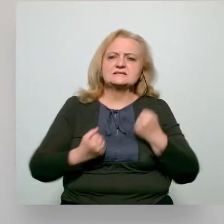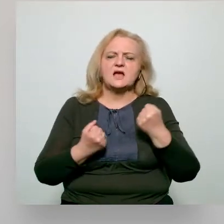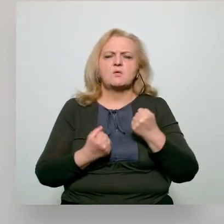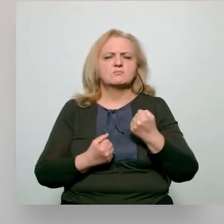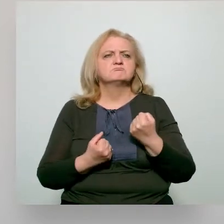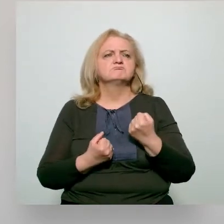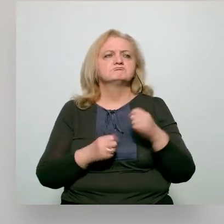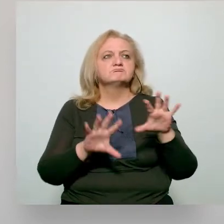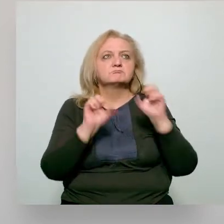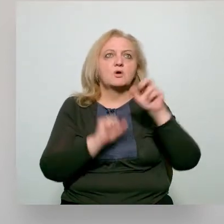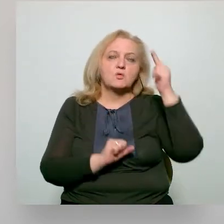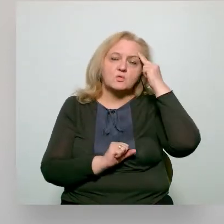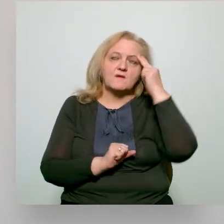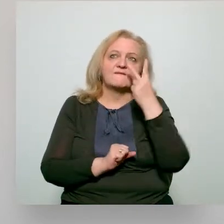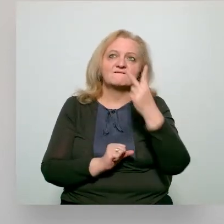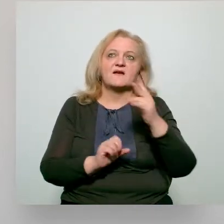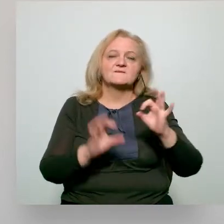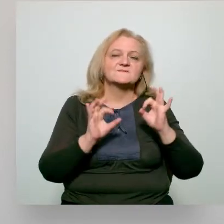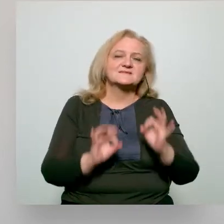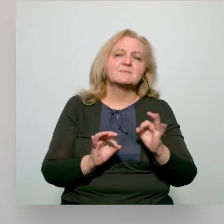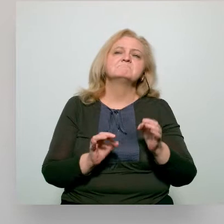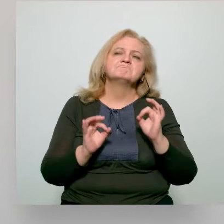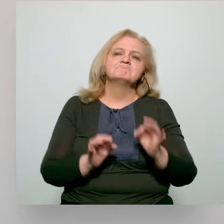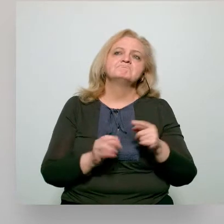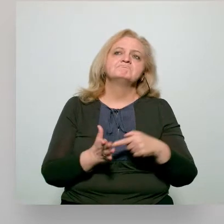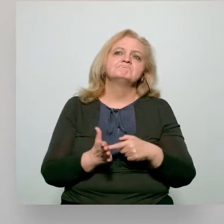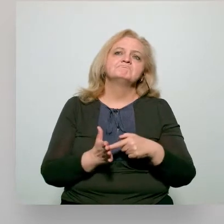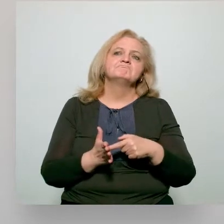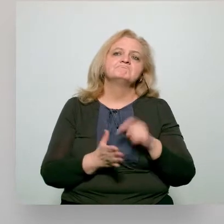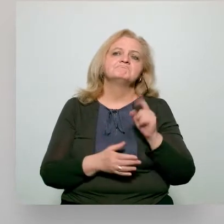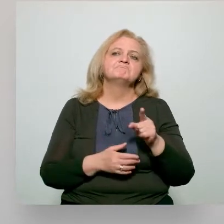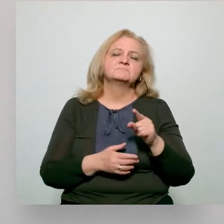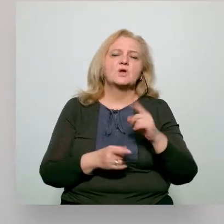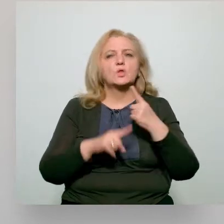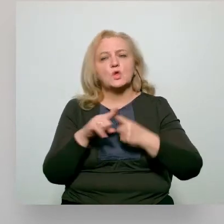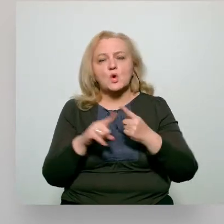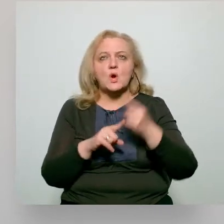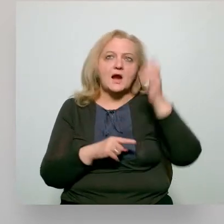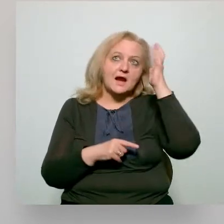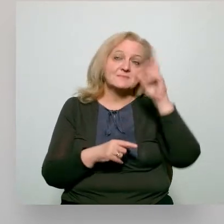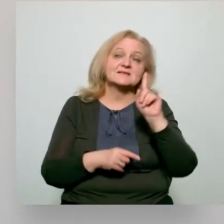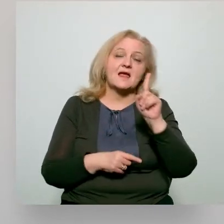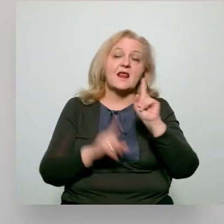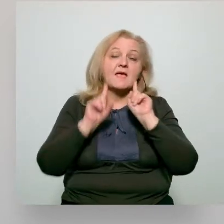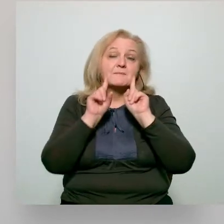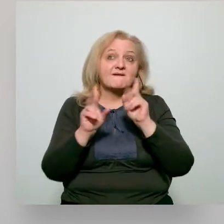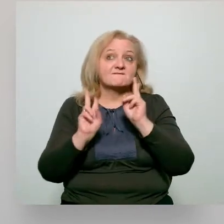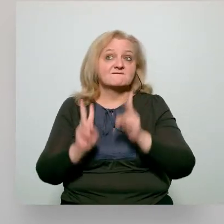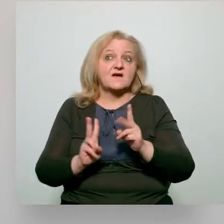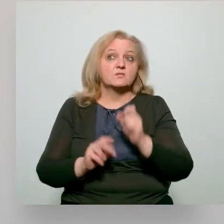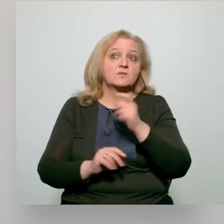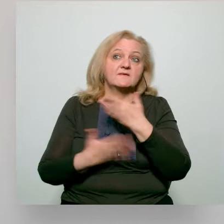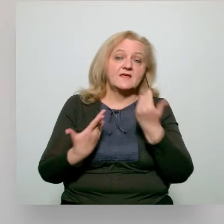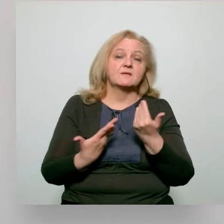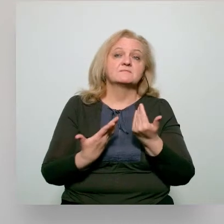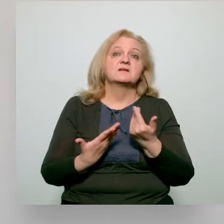jako dwóch idealnych typów według Maxa Webera, które istnieją jako pewne abstrakcje, ale nie istnieją w rzeczywistości. Rzeczywistość koreluje